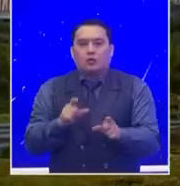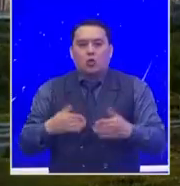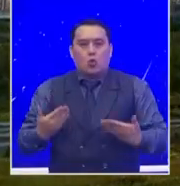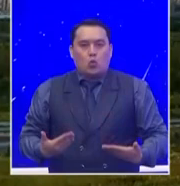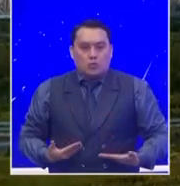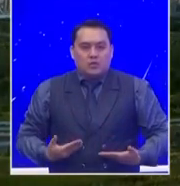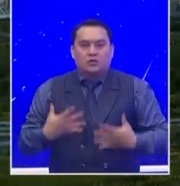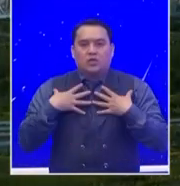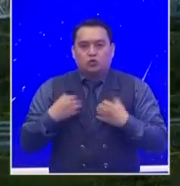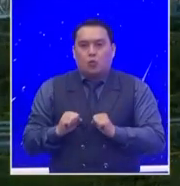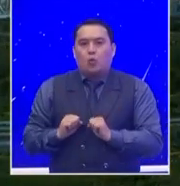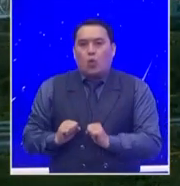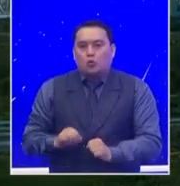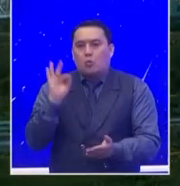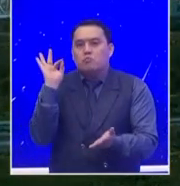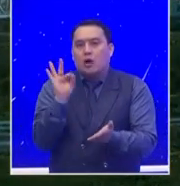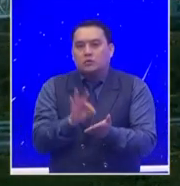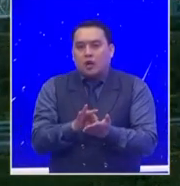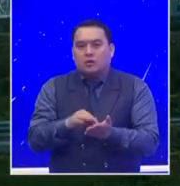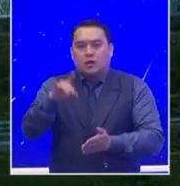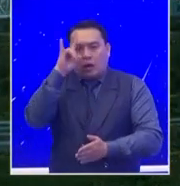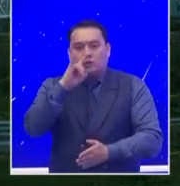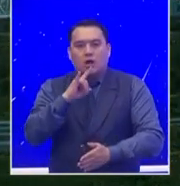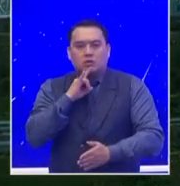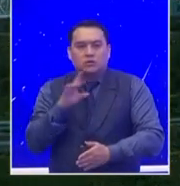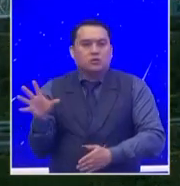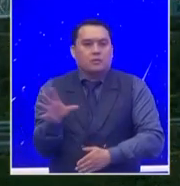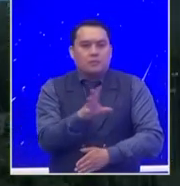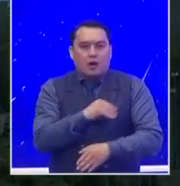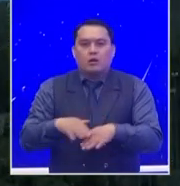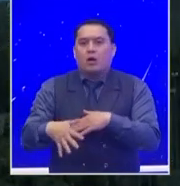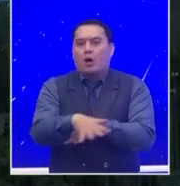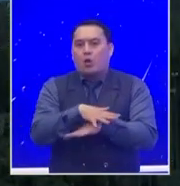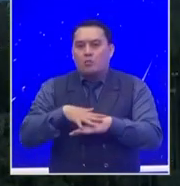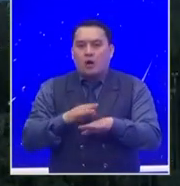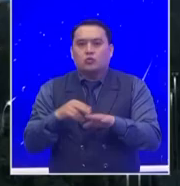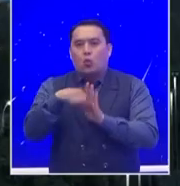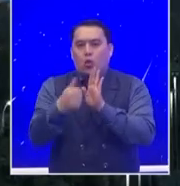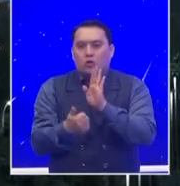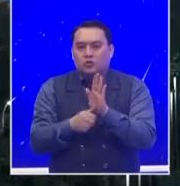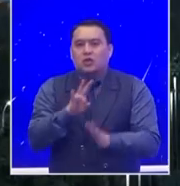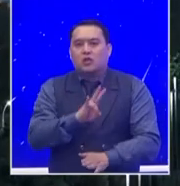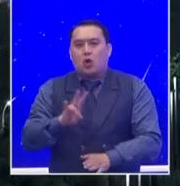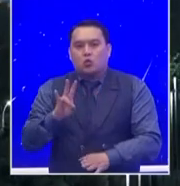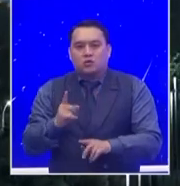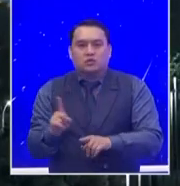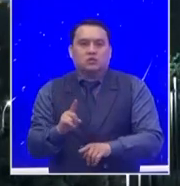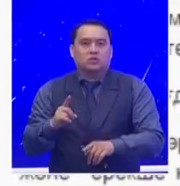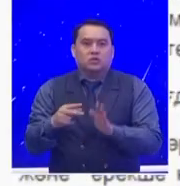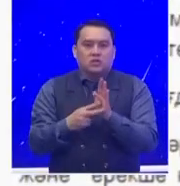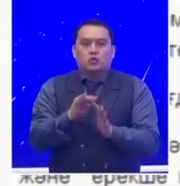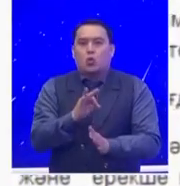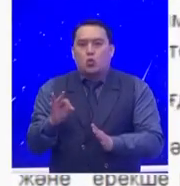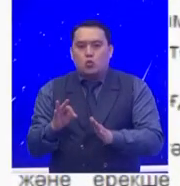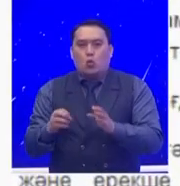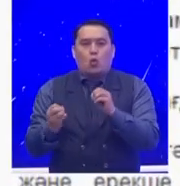мен денсаулығын қорғау мақсатында Қазақстан Республикасының барлық аумағында 2020 жылғы 16 наурыздағы 8 сағат 00